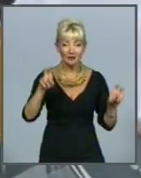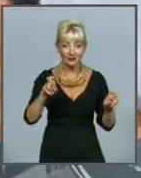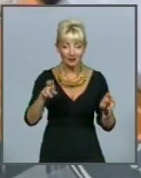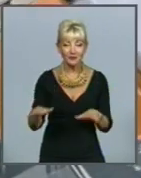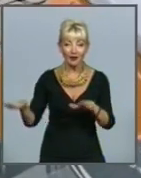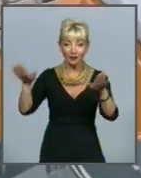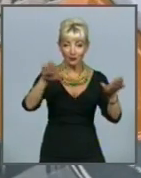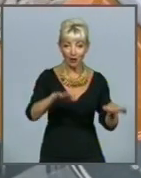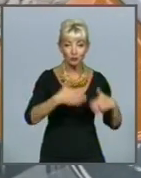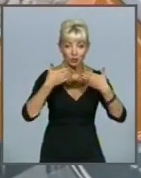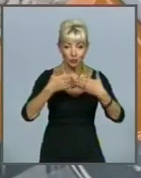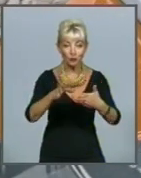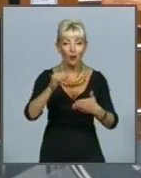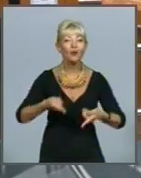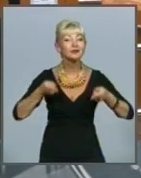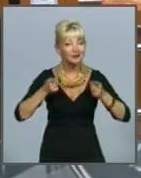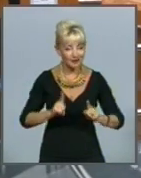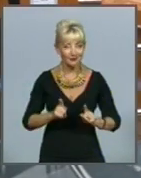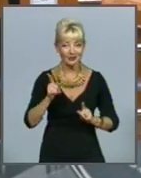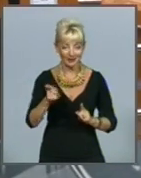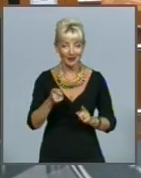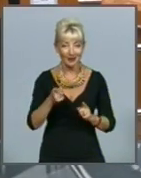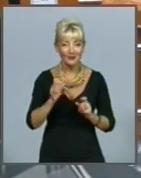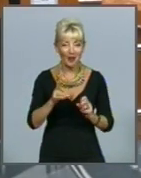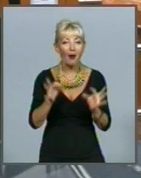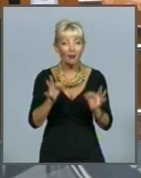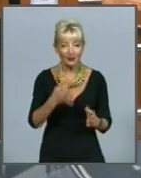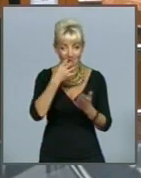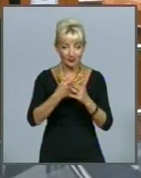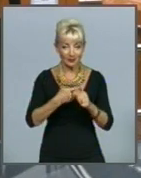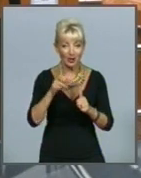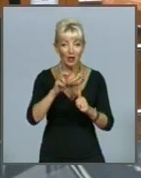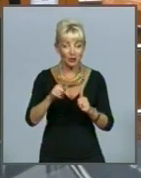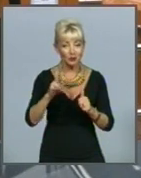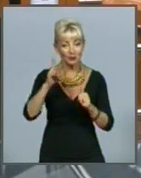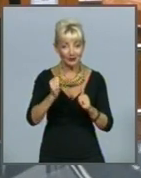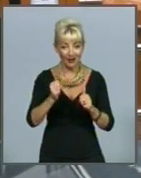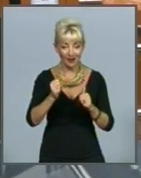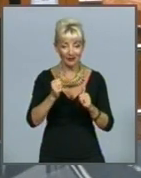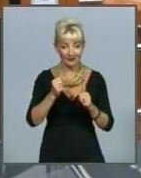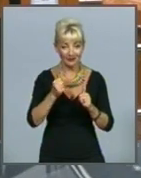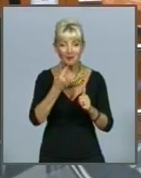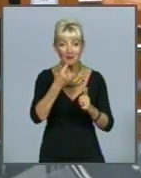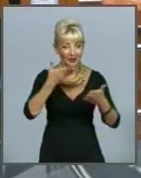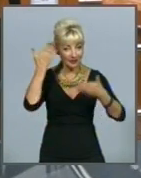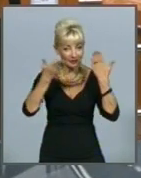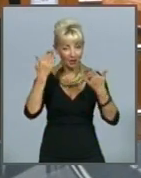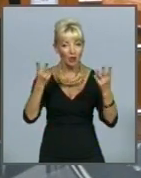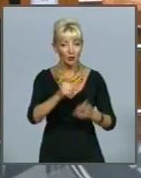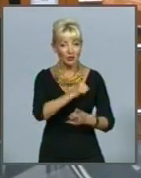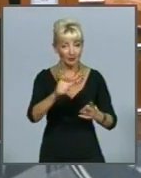і справді виправдовує свою назву. Для того, щоб проїхатись на атракціоні, потрібно самостійно пристебнути ремень безпеки.